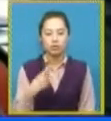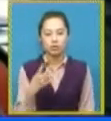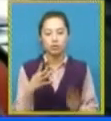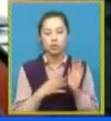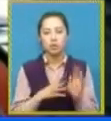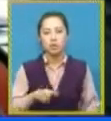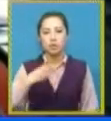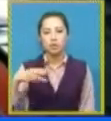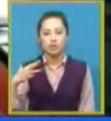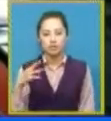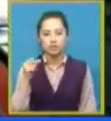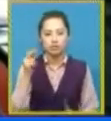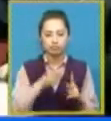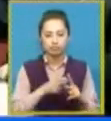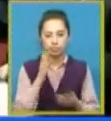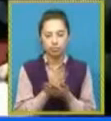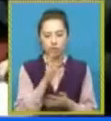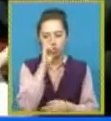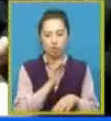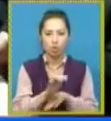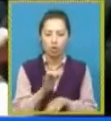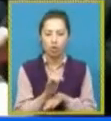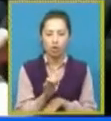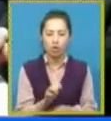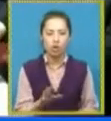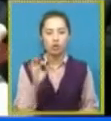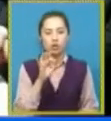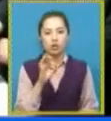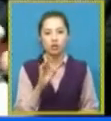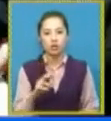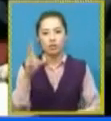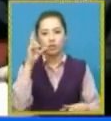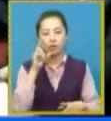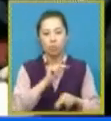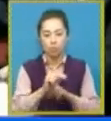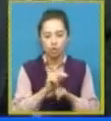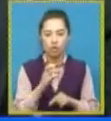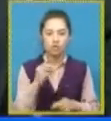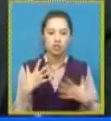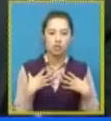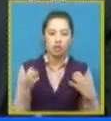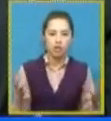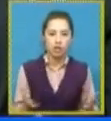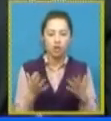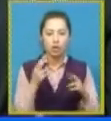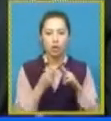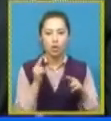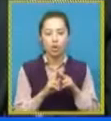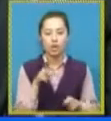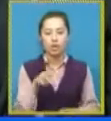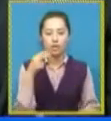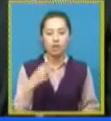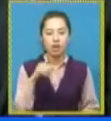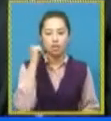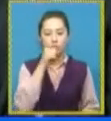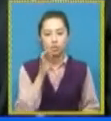нысаналы трансферттер қарастырылып отыр. Білім беру, денсаулық сақтау, әлеуметтік қамтамасыз ету, жұмыспен қамту 2020,